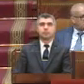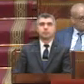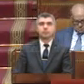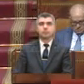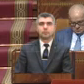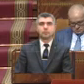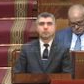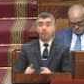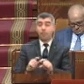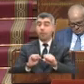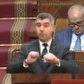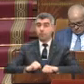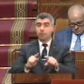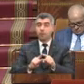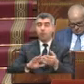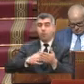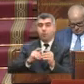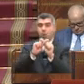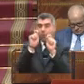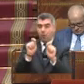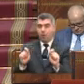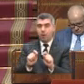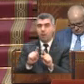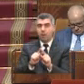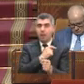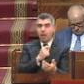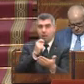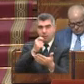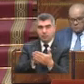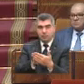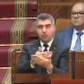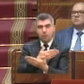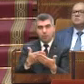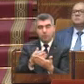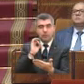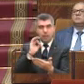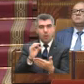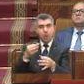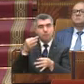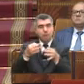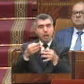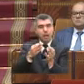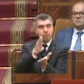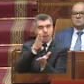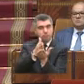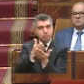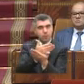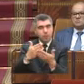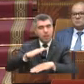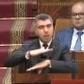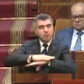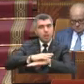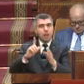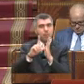ما دام الامر يتعلق بتكريس الاستقلاليه المؤسساتيه للسلطه القضائيه وضمان المحاكمه العادله وسياده القانون وحمايه